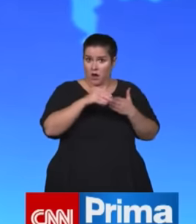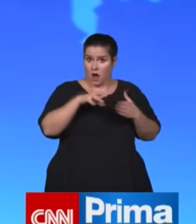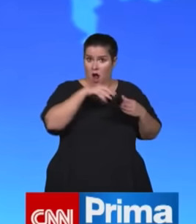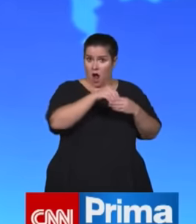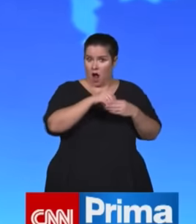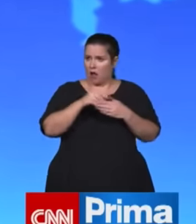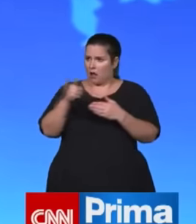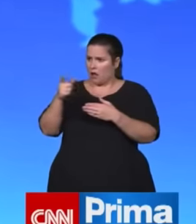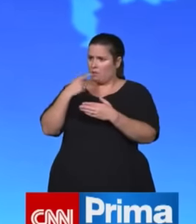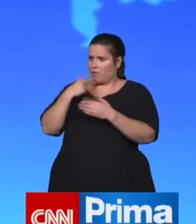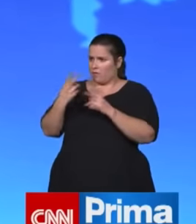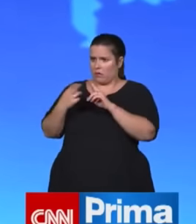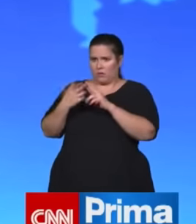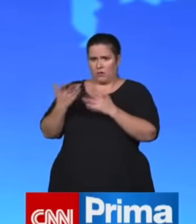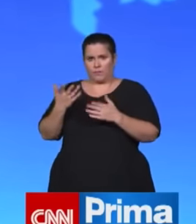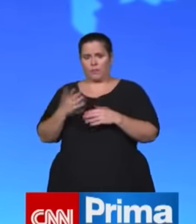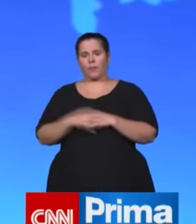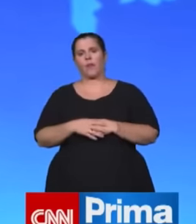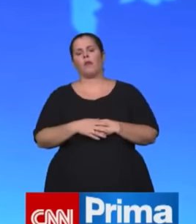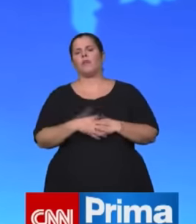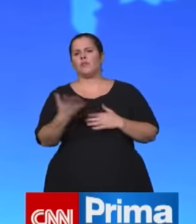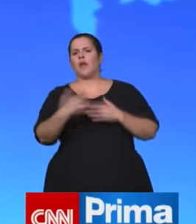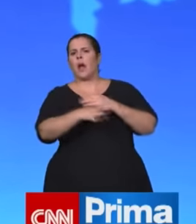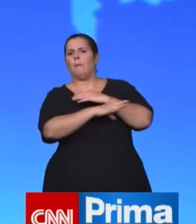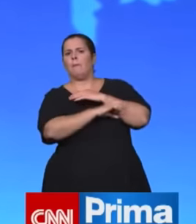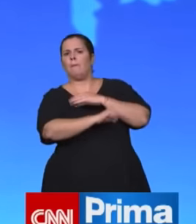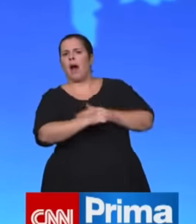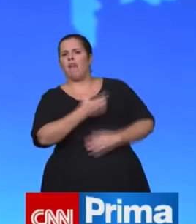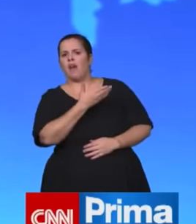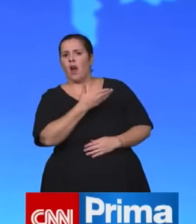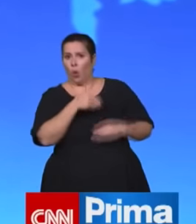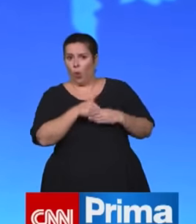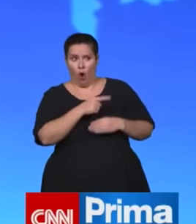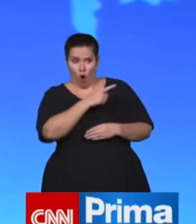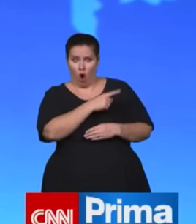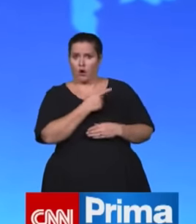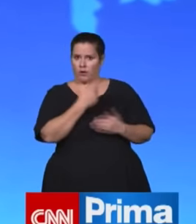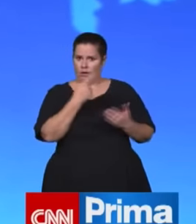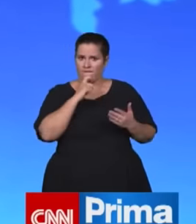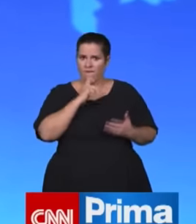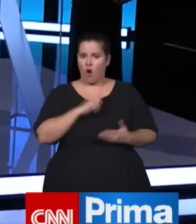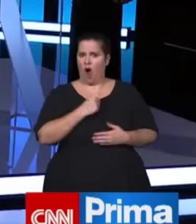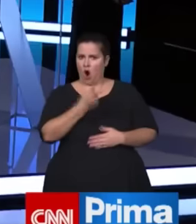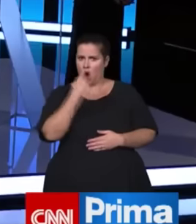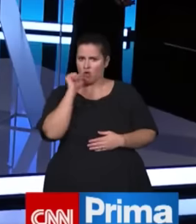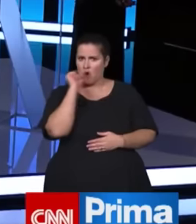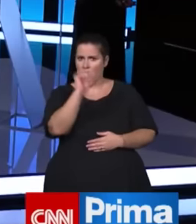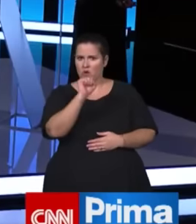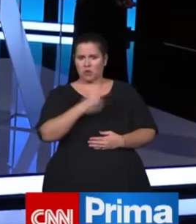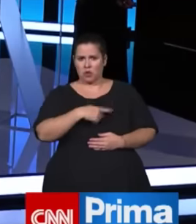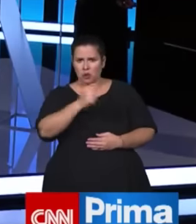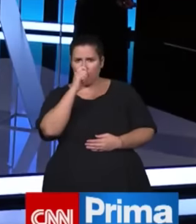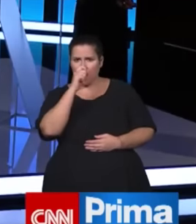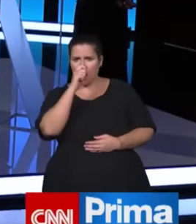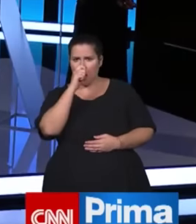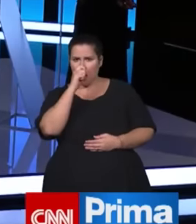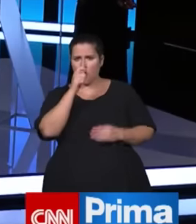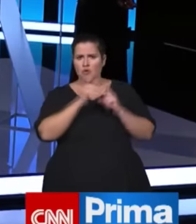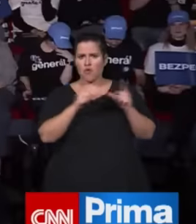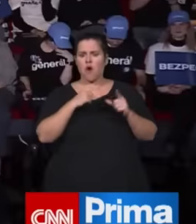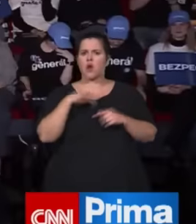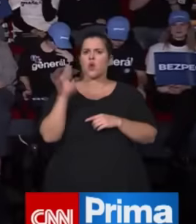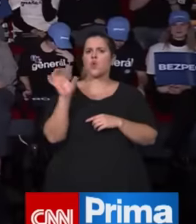Pan Pavel je typický reprezentant ty totality. On byl cvičen jako špion, aby ho vysadili v